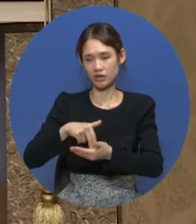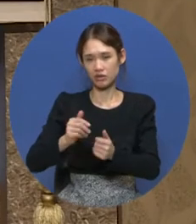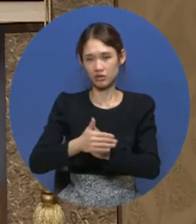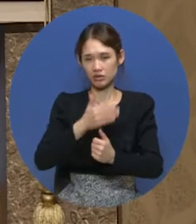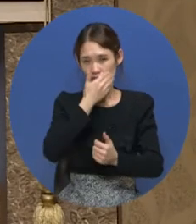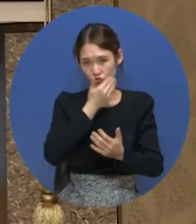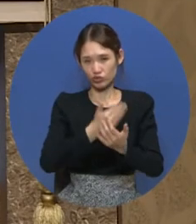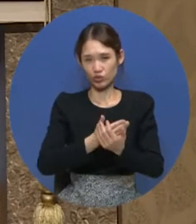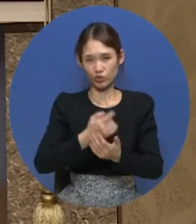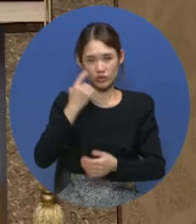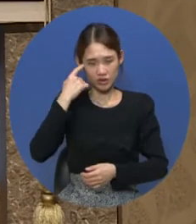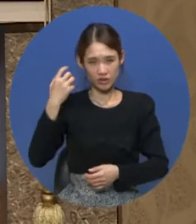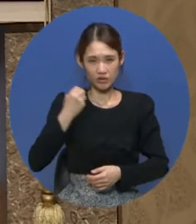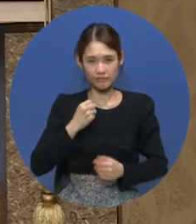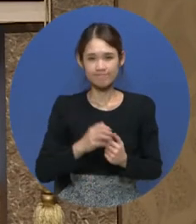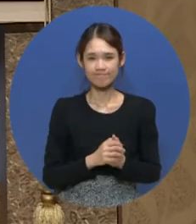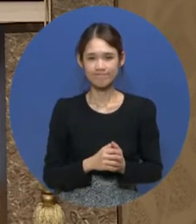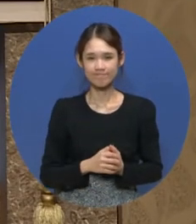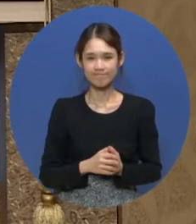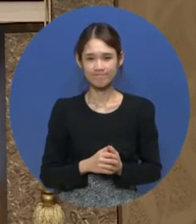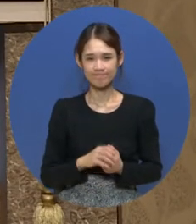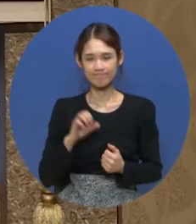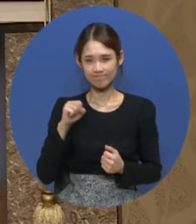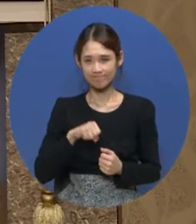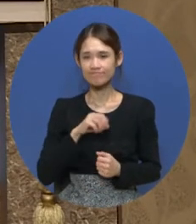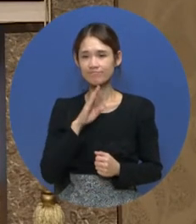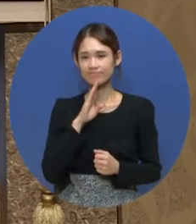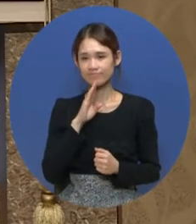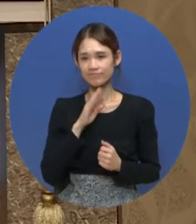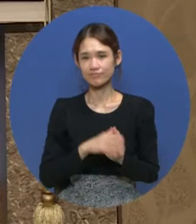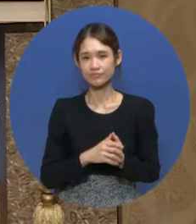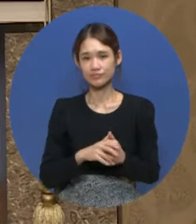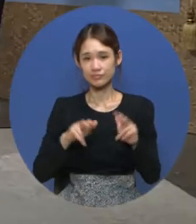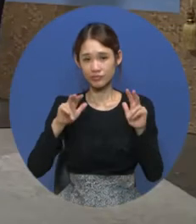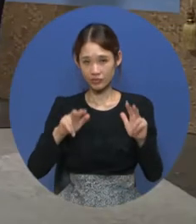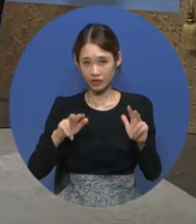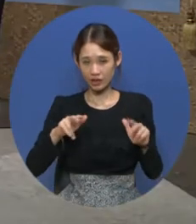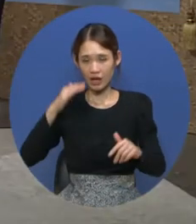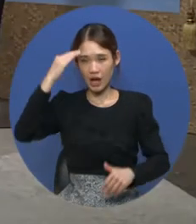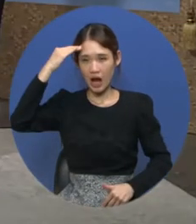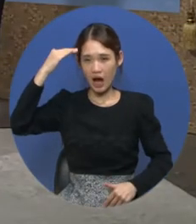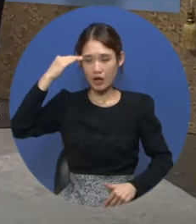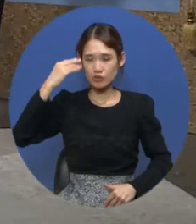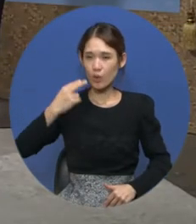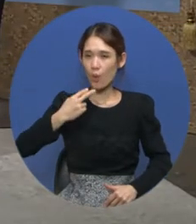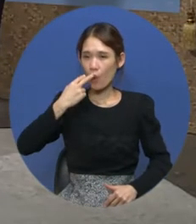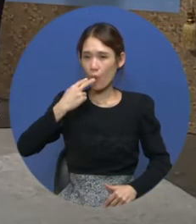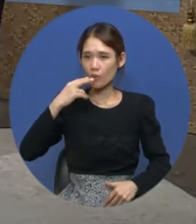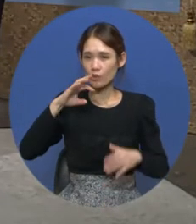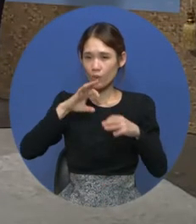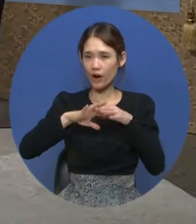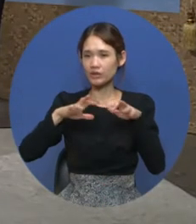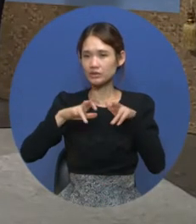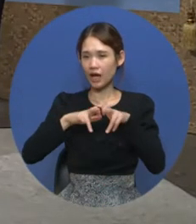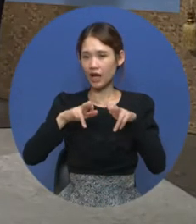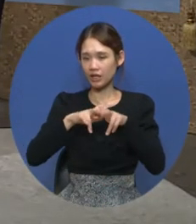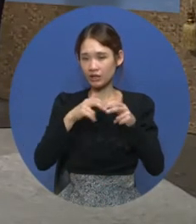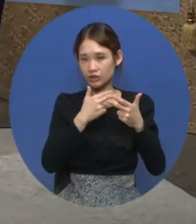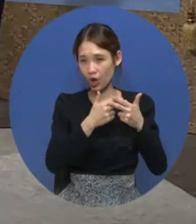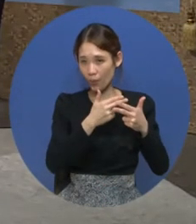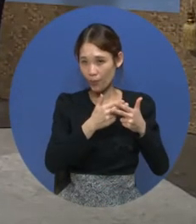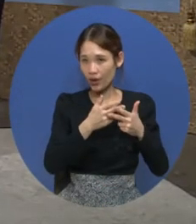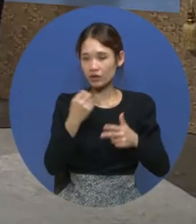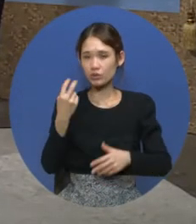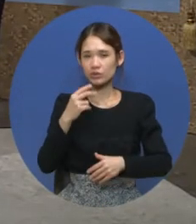것이 아니겠느냐 라는 생각을 듭니다 4 맞습니까 지금이 한국 호흡기 장애인 협회 뿐만 아니라 그런 좀